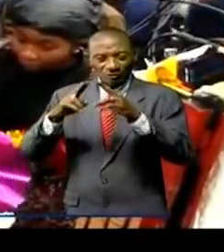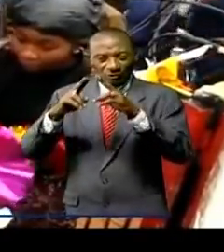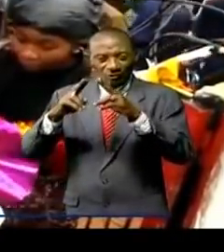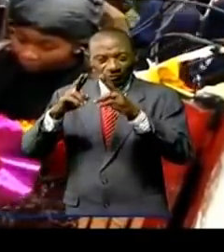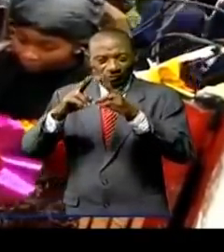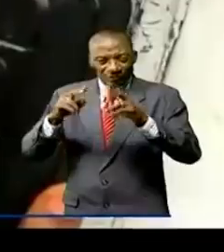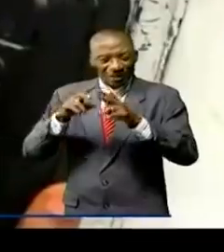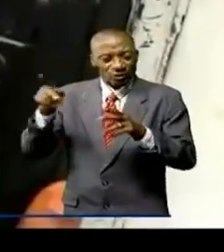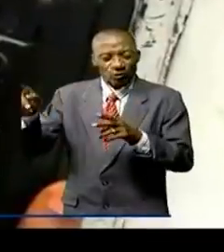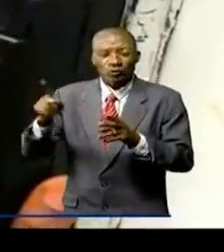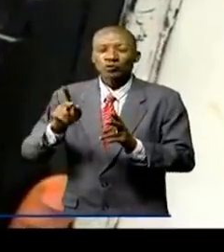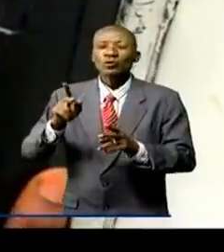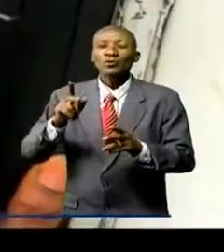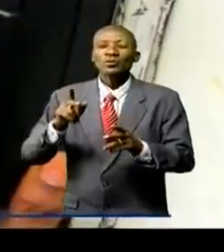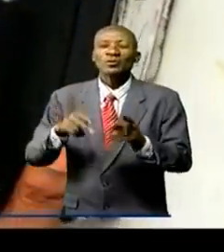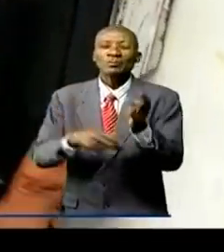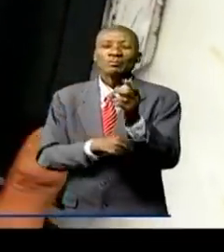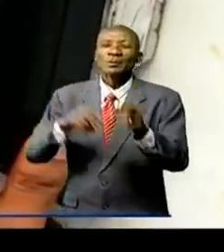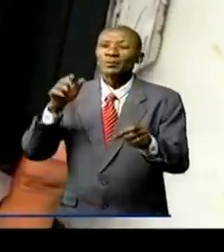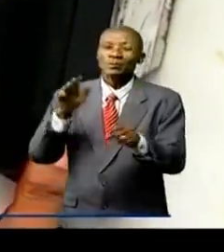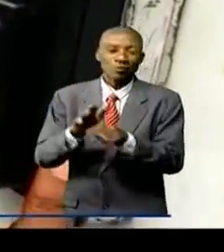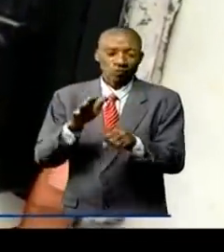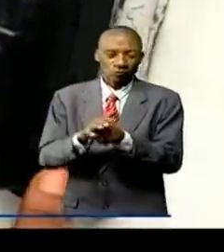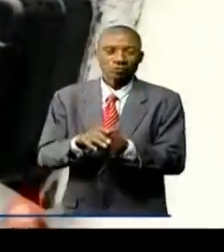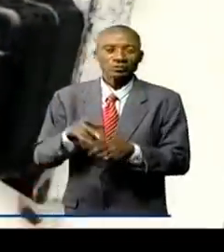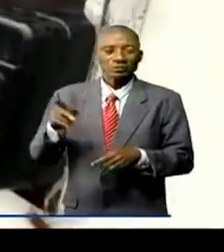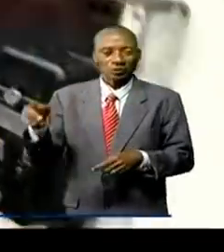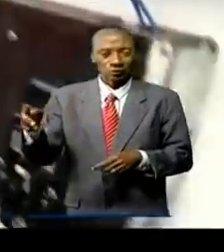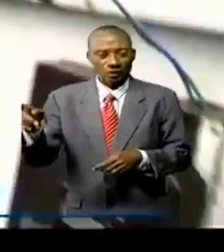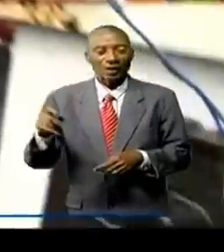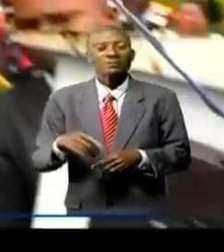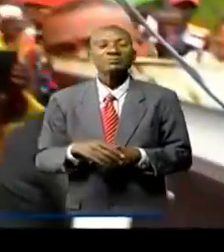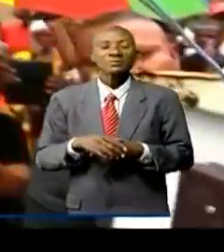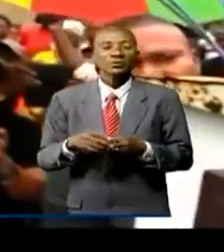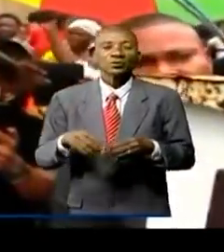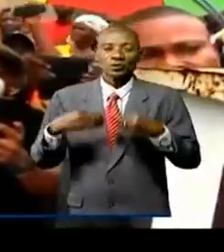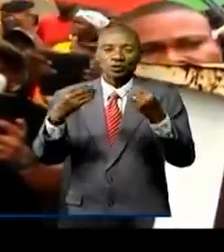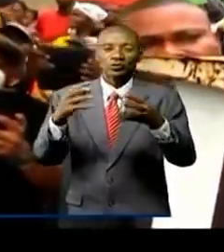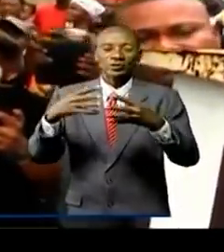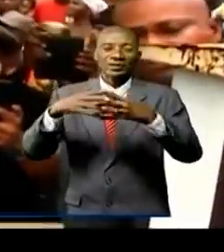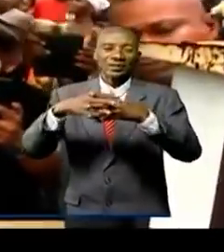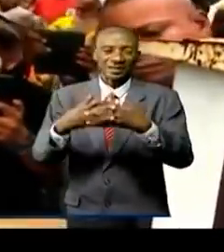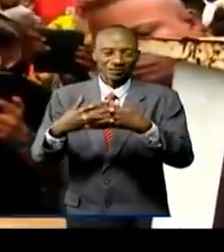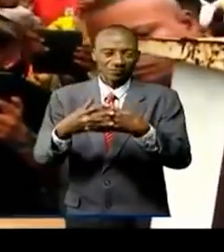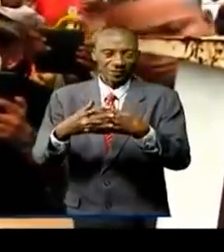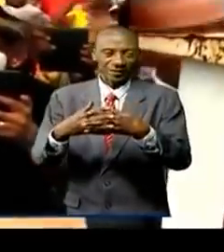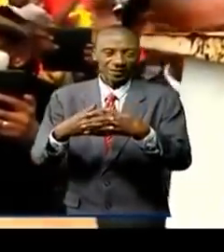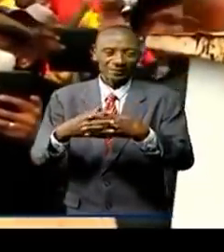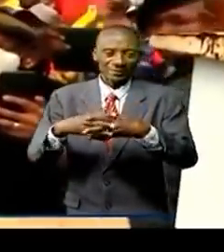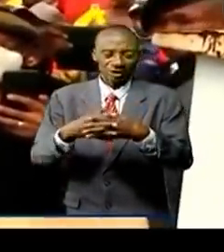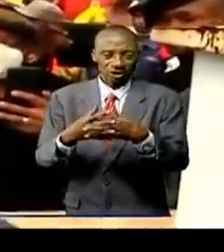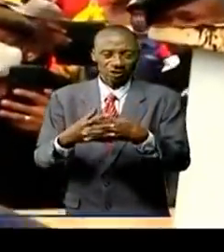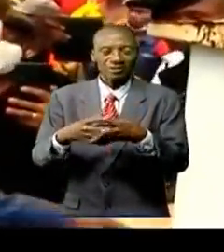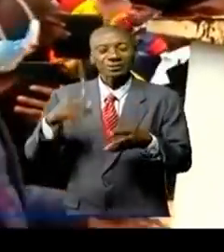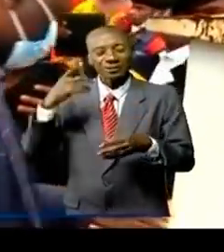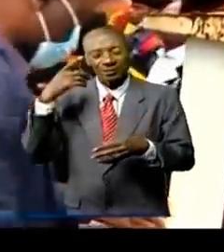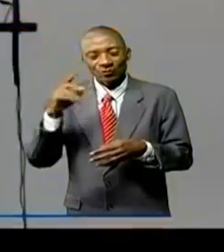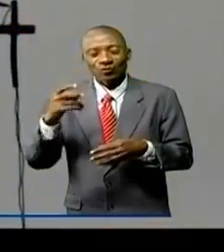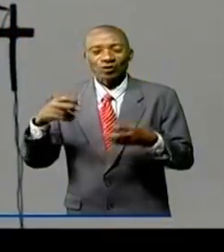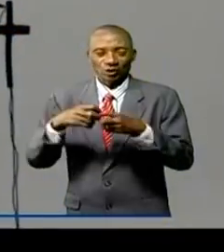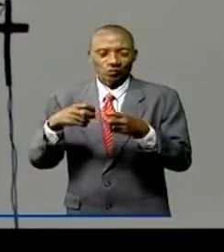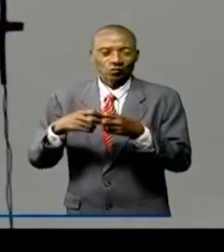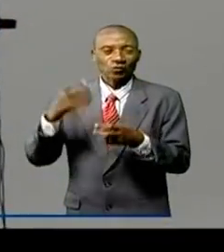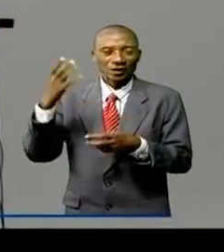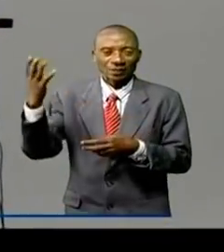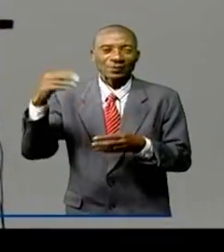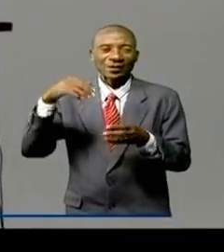lance officiellement le courant à partir des disjoncteurs de 250 kVA ayant la capacité de plus de 400 ménages dont l'exécutif